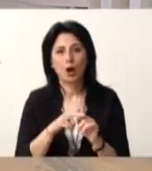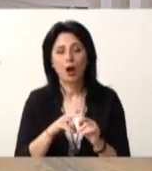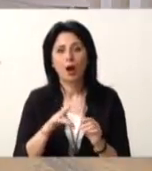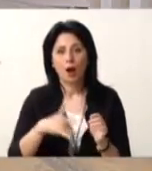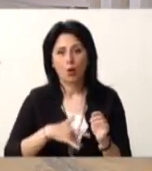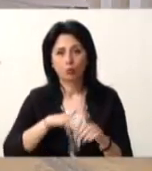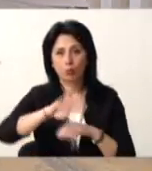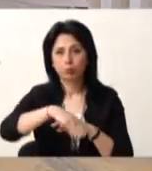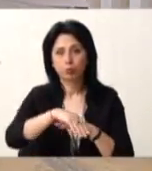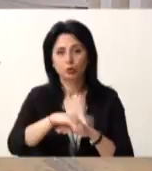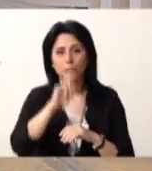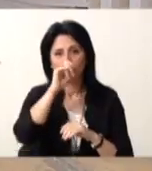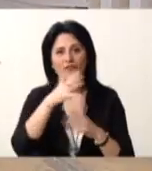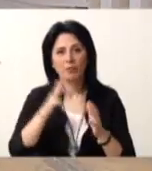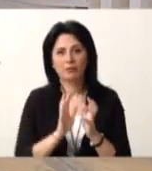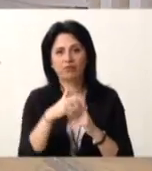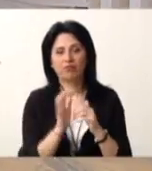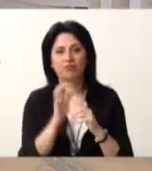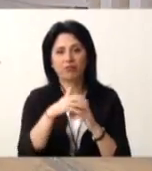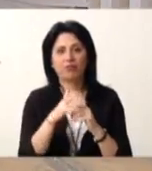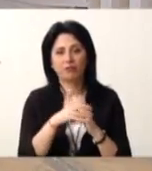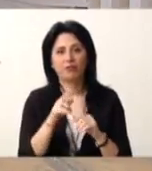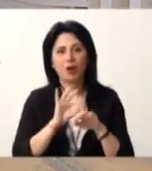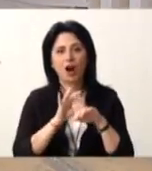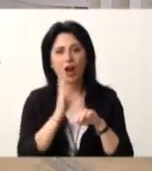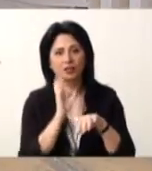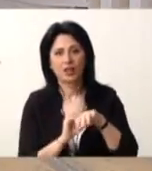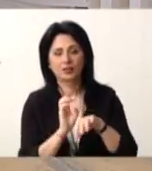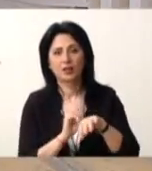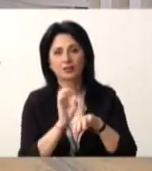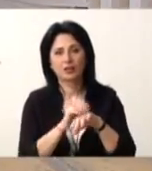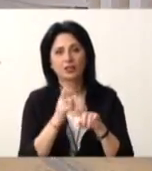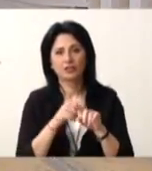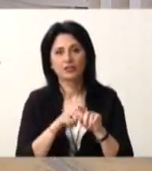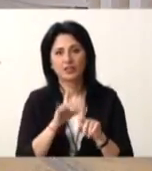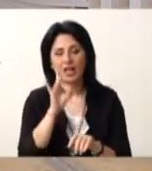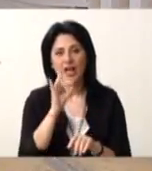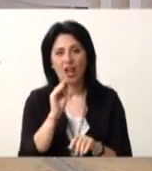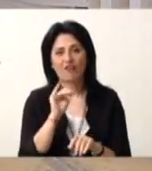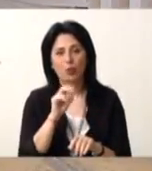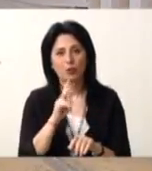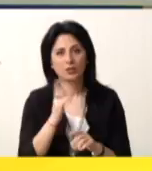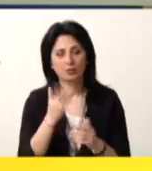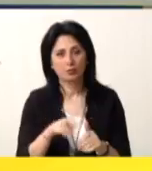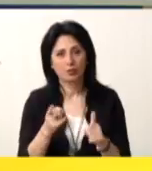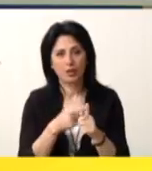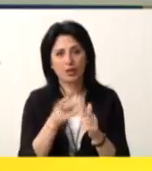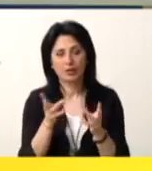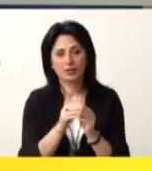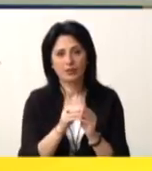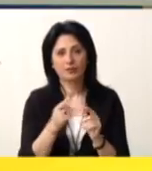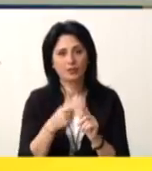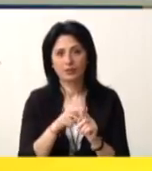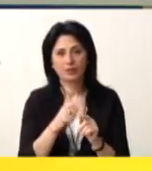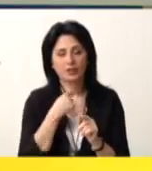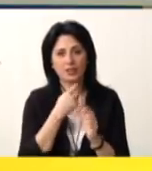დაიწყებს დროთა განმავლობაში შემდგომ საკუთარი ლორწოვანის ვთქვათ მონელებას, ან თუ რეფლუქს დაავადებაც ახლავს ამასთან